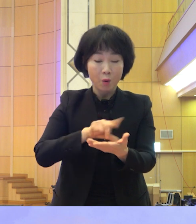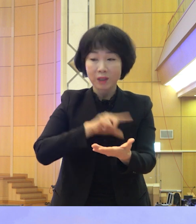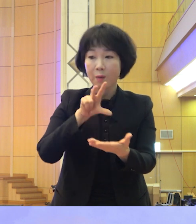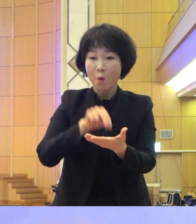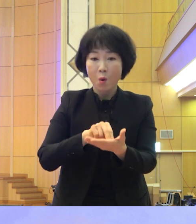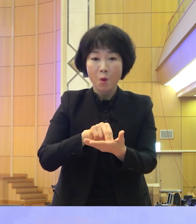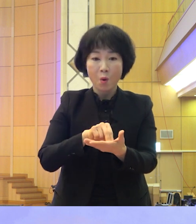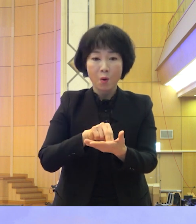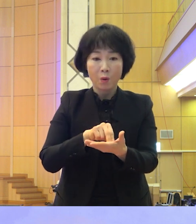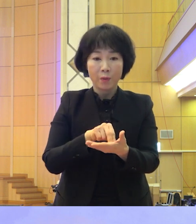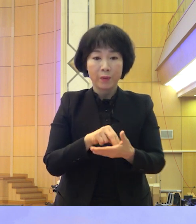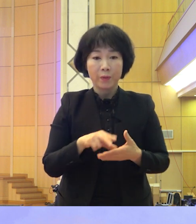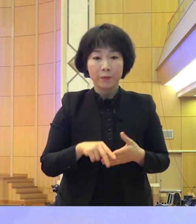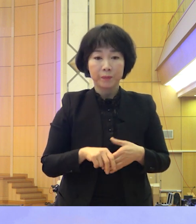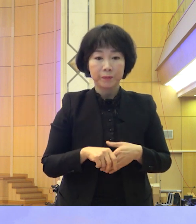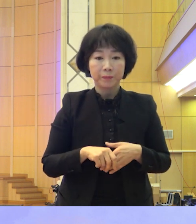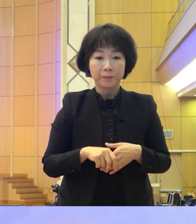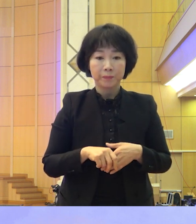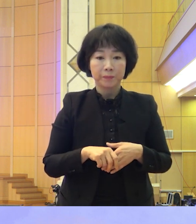설교 제목.